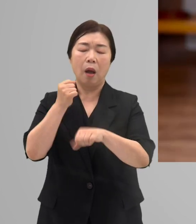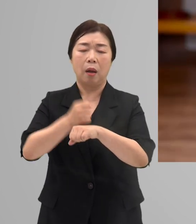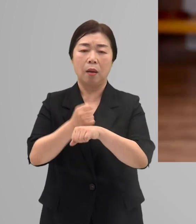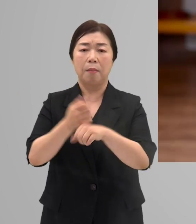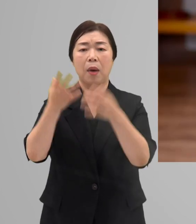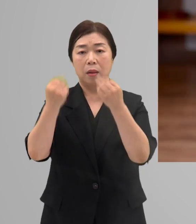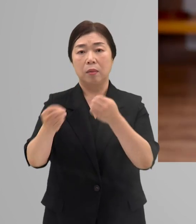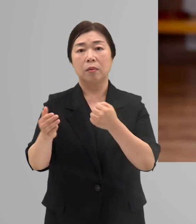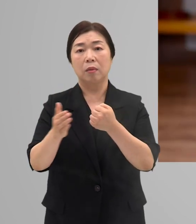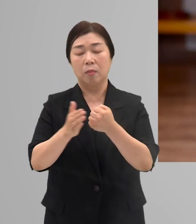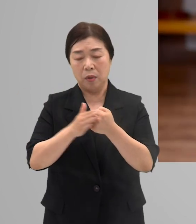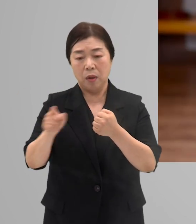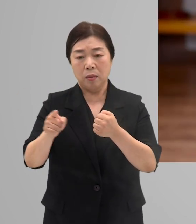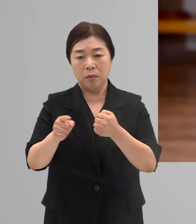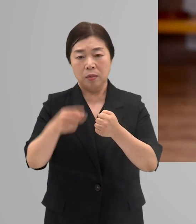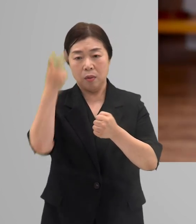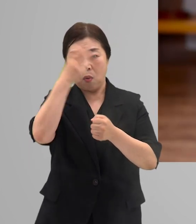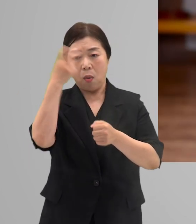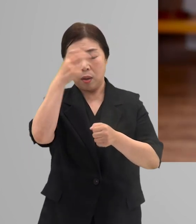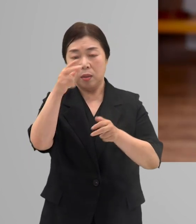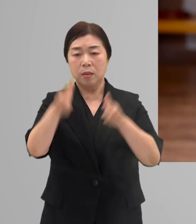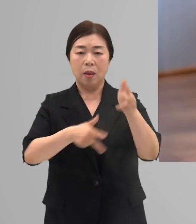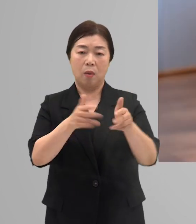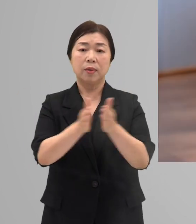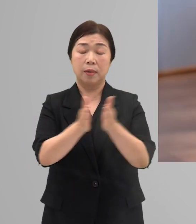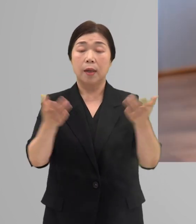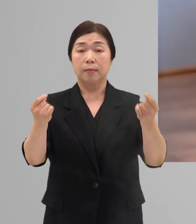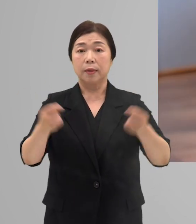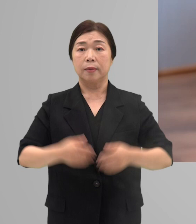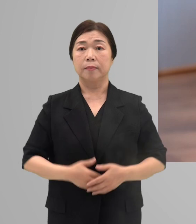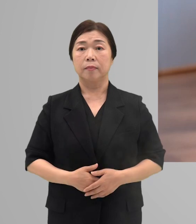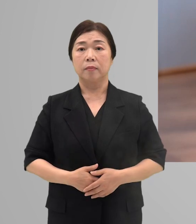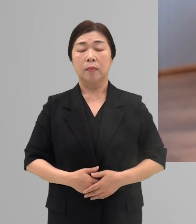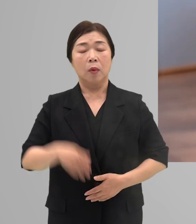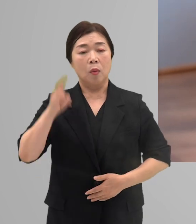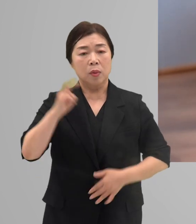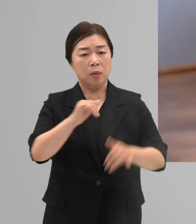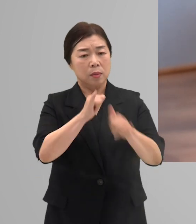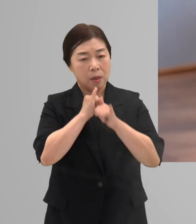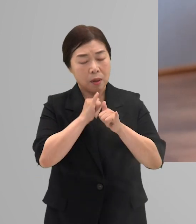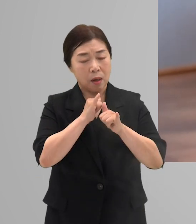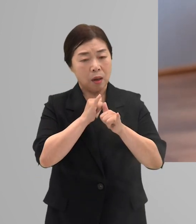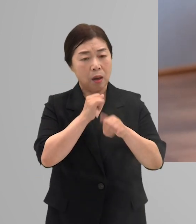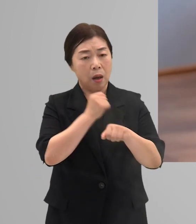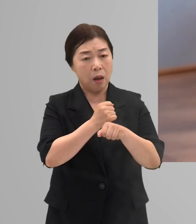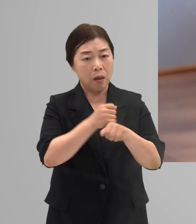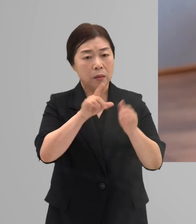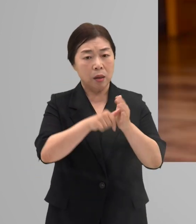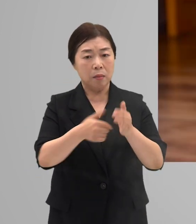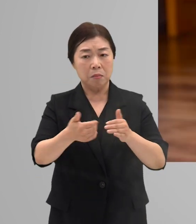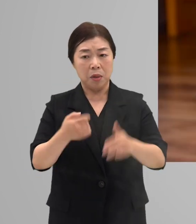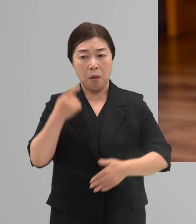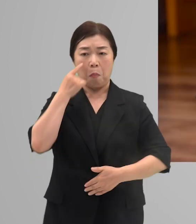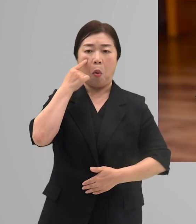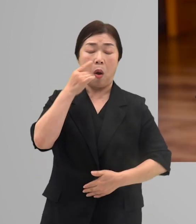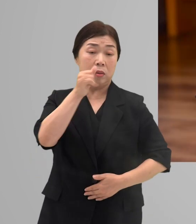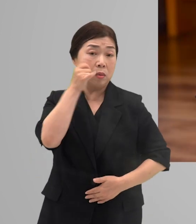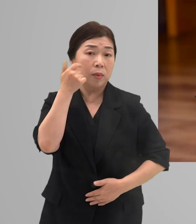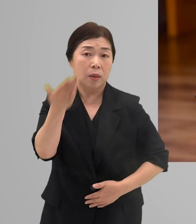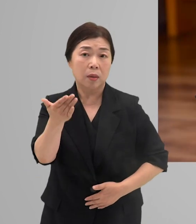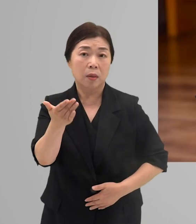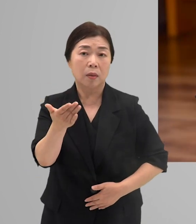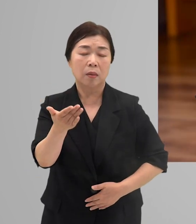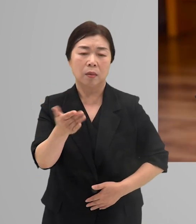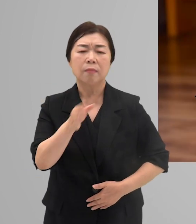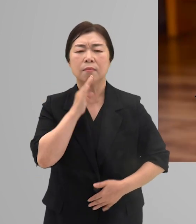보니까 이런 사업이 생긴 것 같습니다. 그럼 혹시 자살 시도 같은 경우도 시그널 같은 게 있나요? 간접적으로